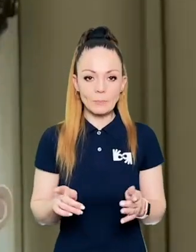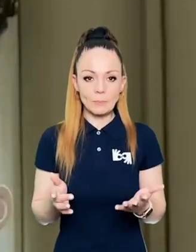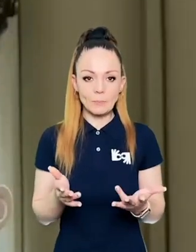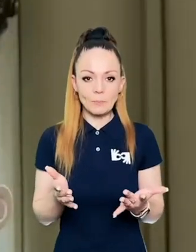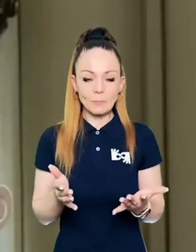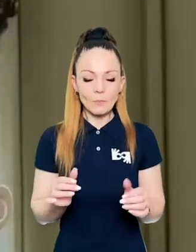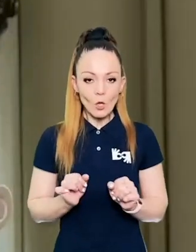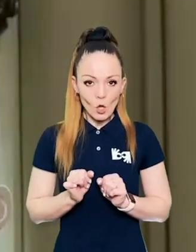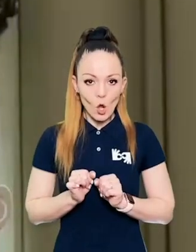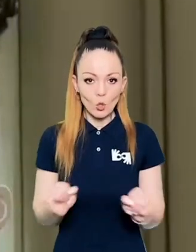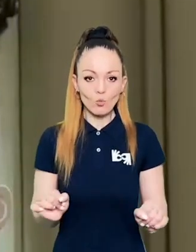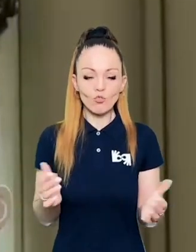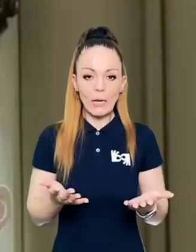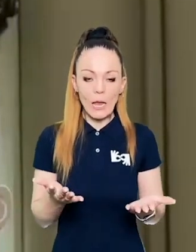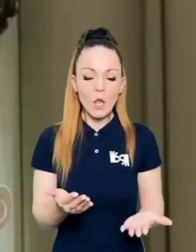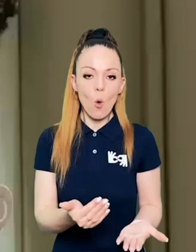таких